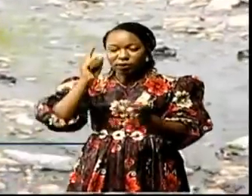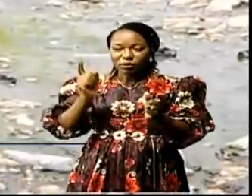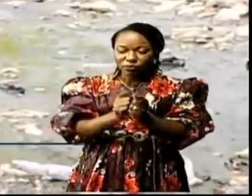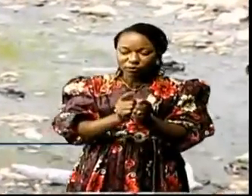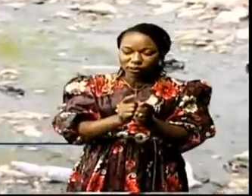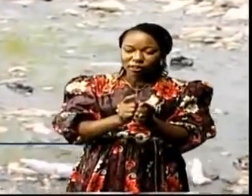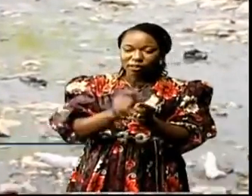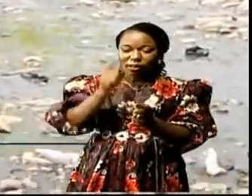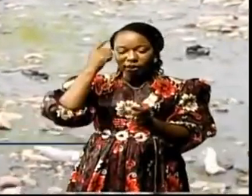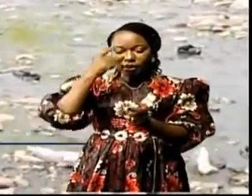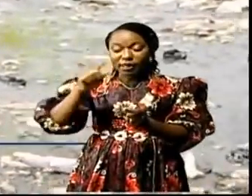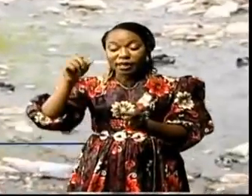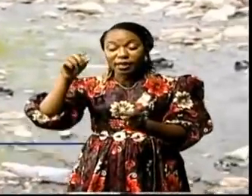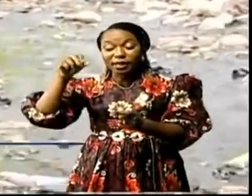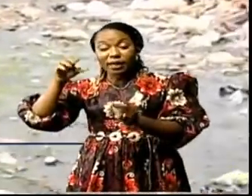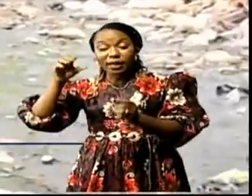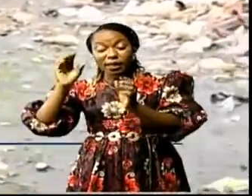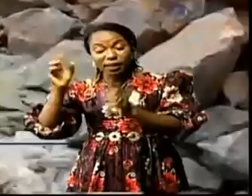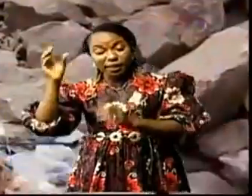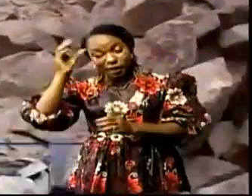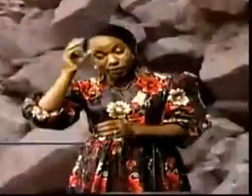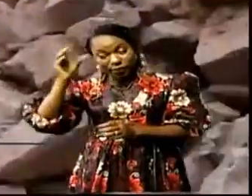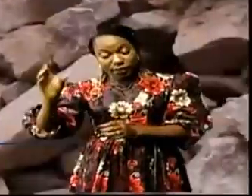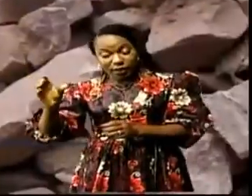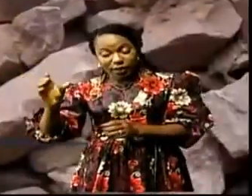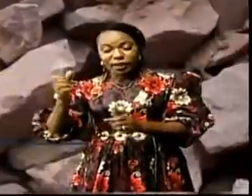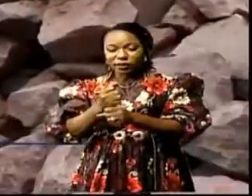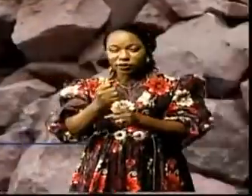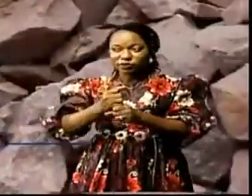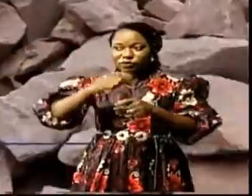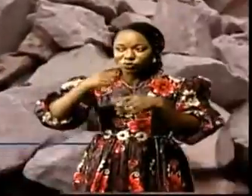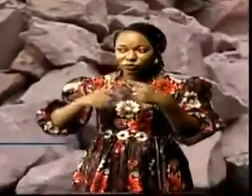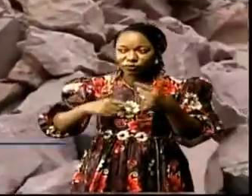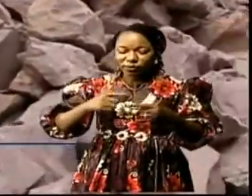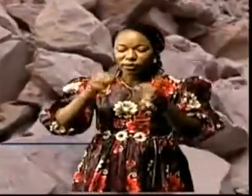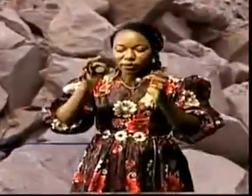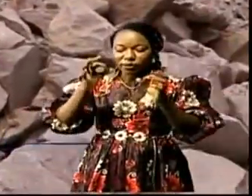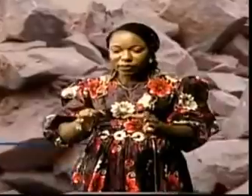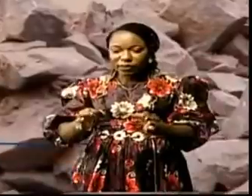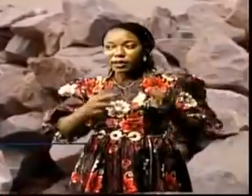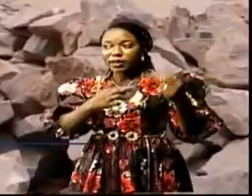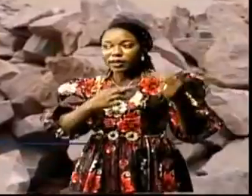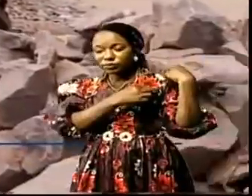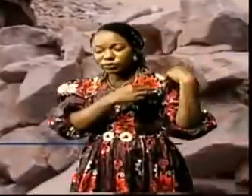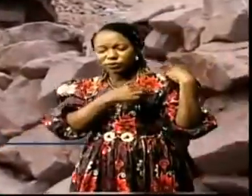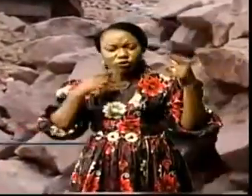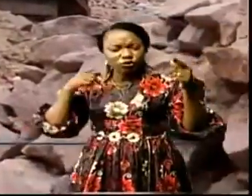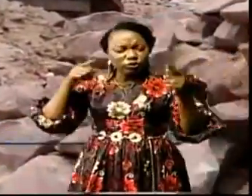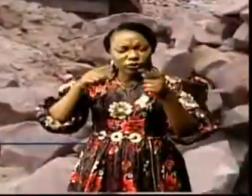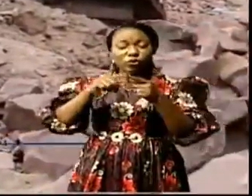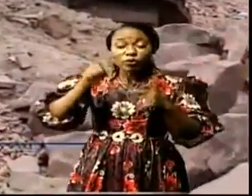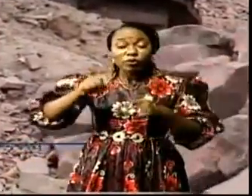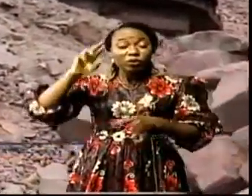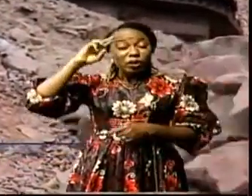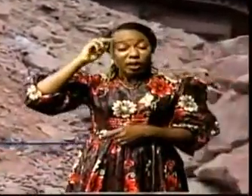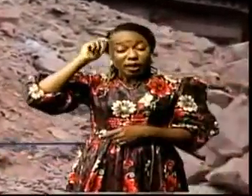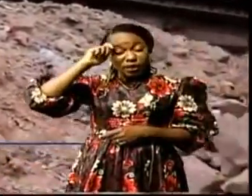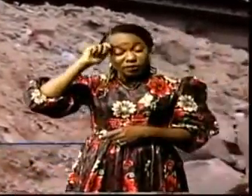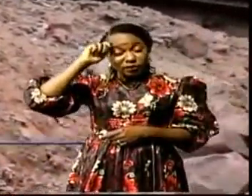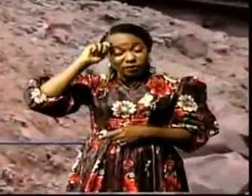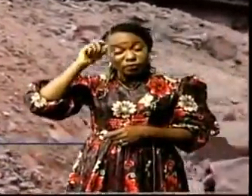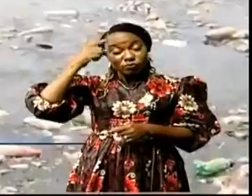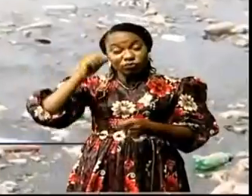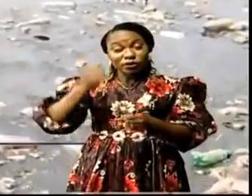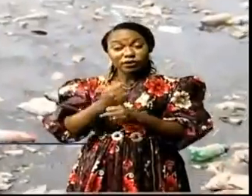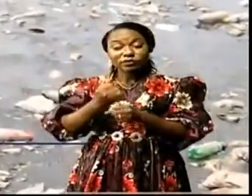coins de la capitale où les travaux ont été lancés. Les autorités concernées sont interpellées pour que les travaux reprennent